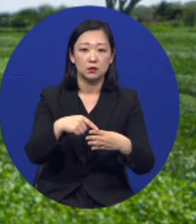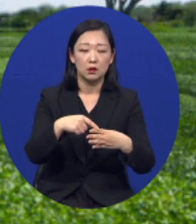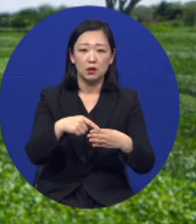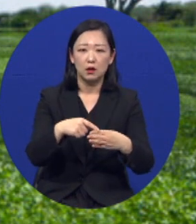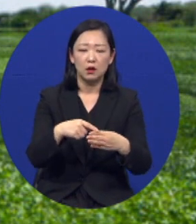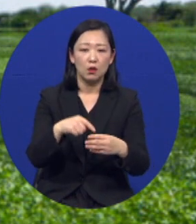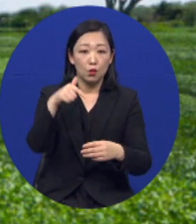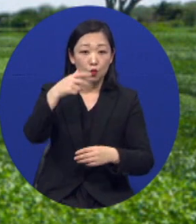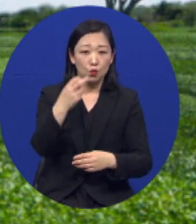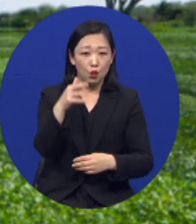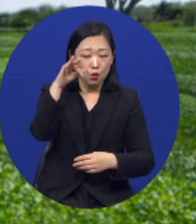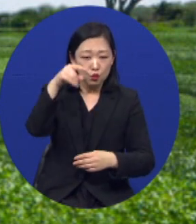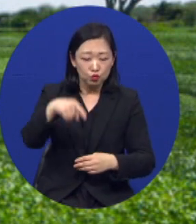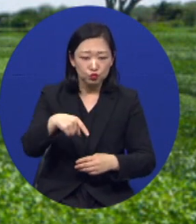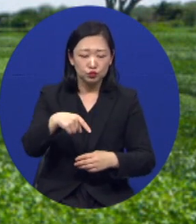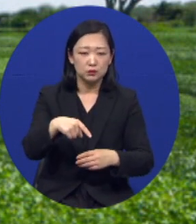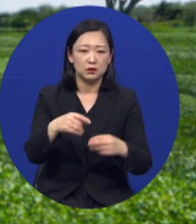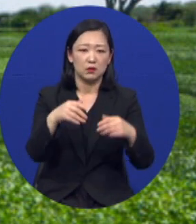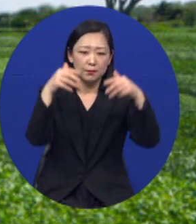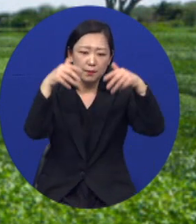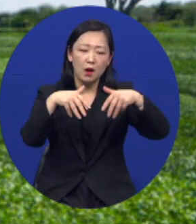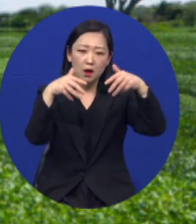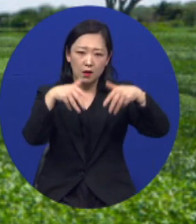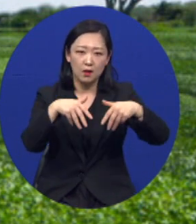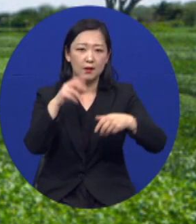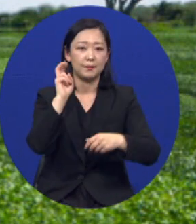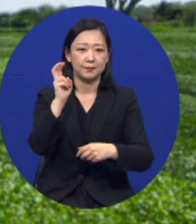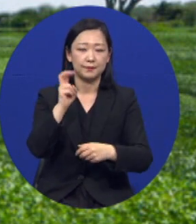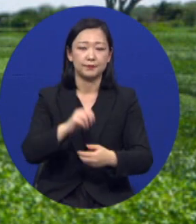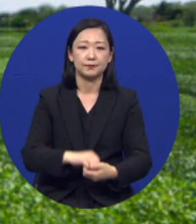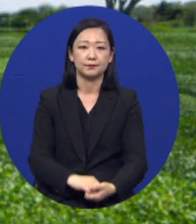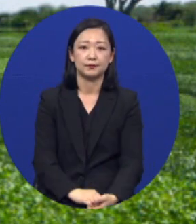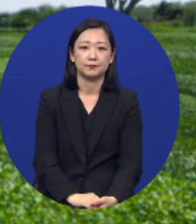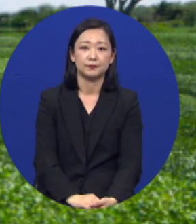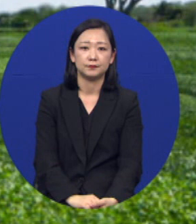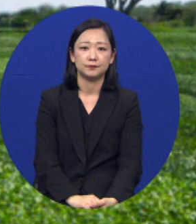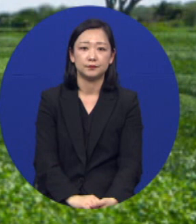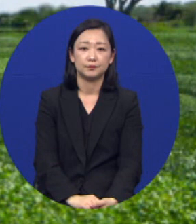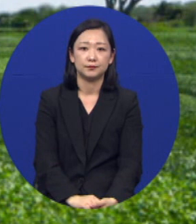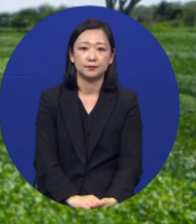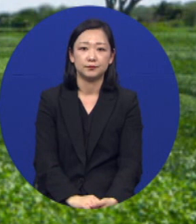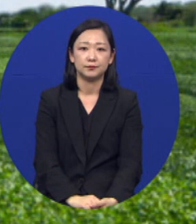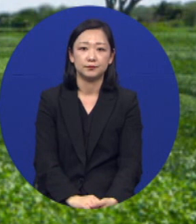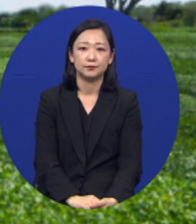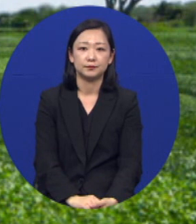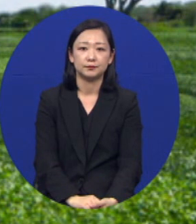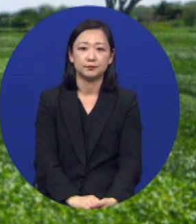목요일에는 저기답게 비가 내릴 것으로 예상됩니다 기상정보였습니다